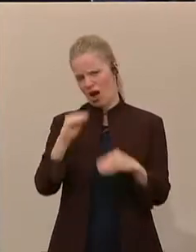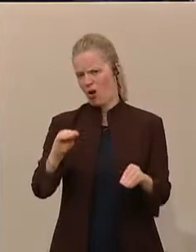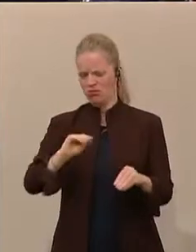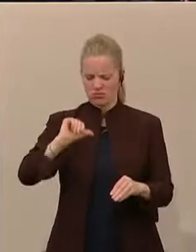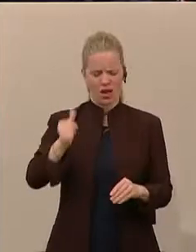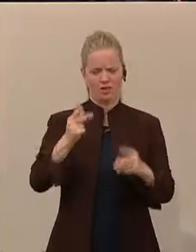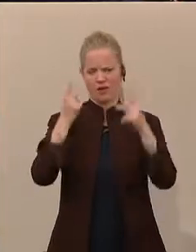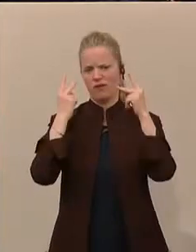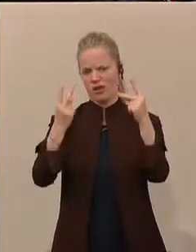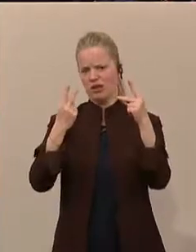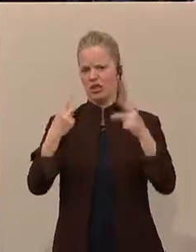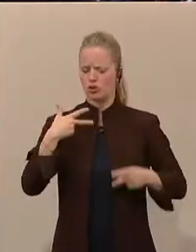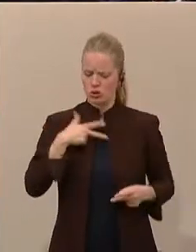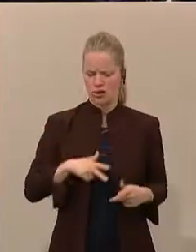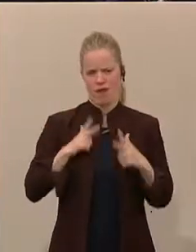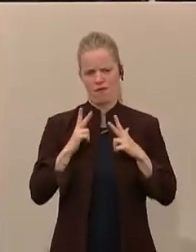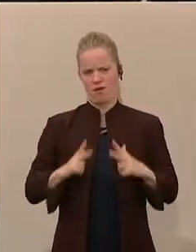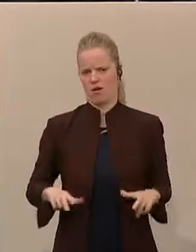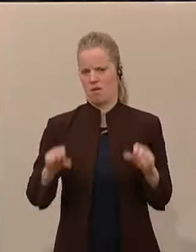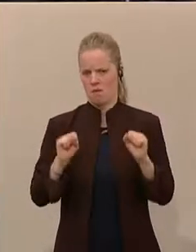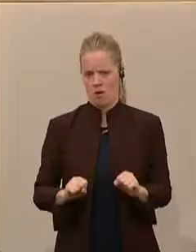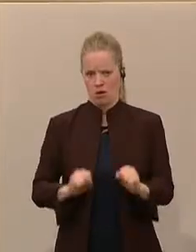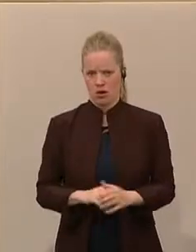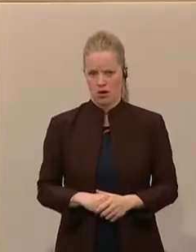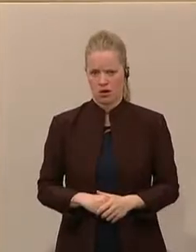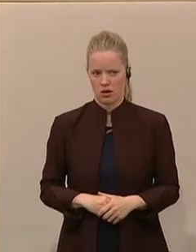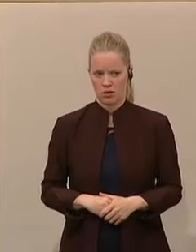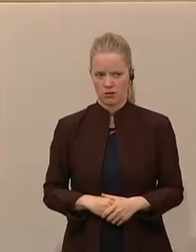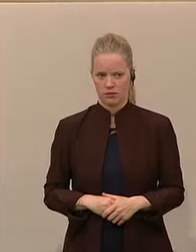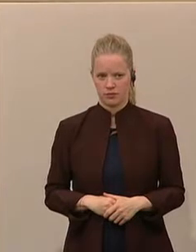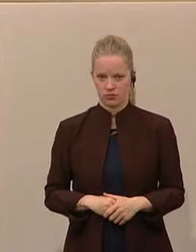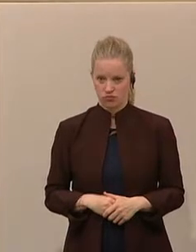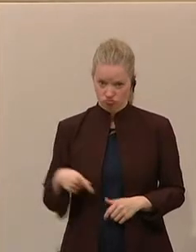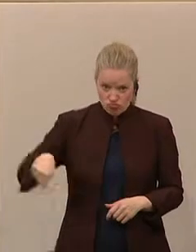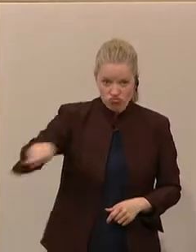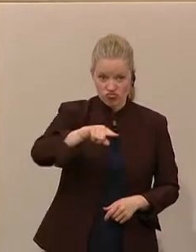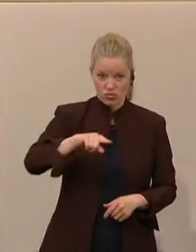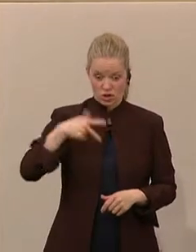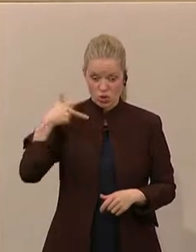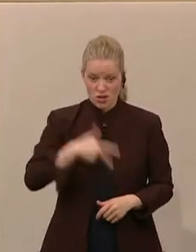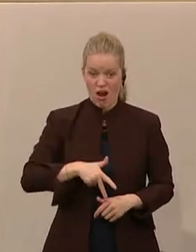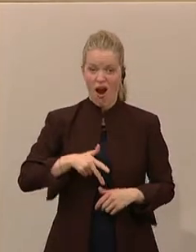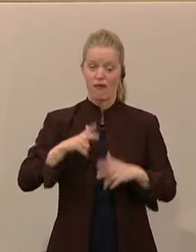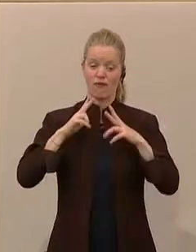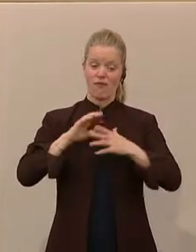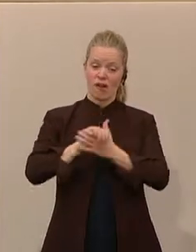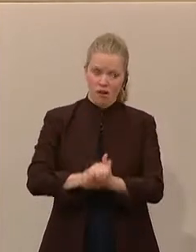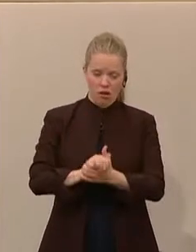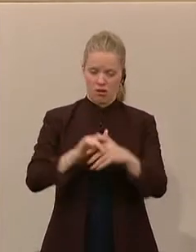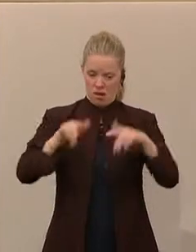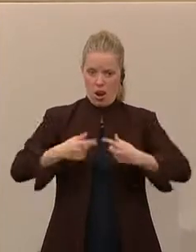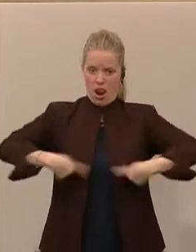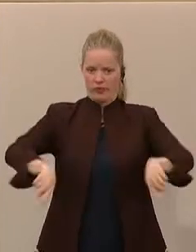für sozialen Frieden. Und mit diesem Gesetz gefährden Sie den sozialen Frieden in diesem Land. Und ich möchte Ihnen nur